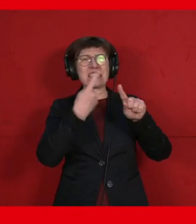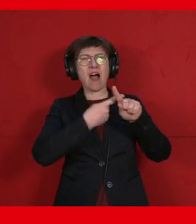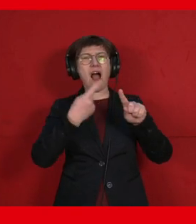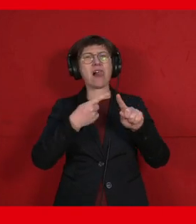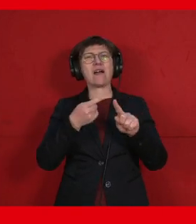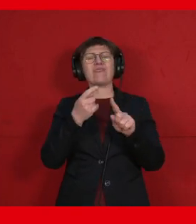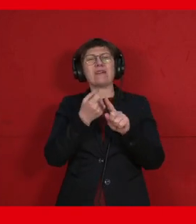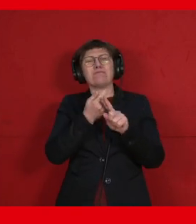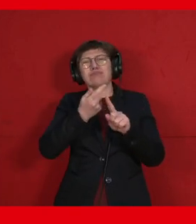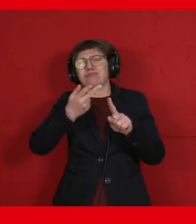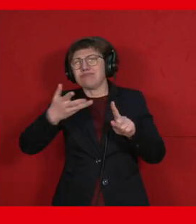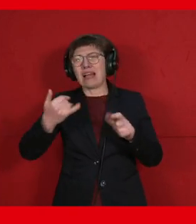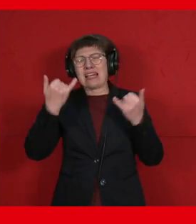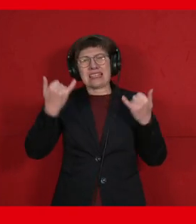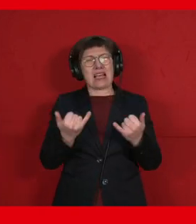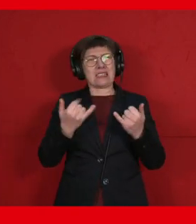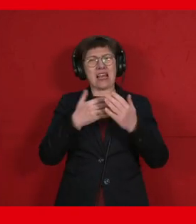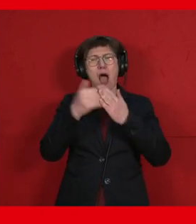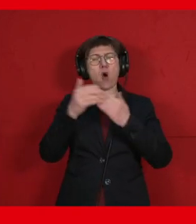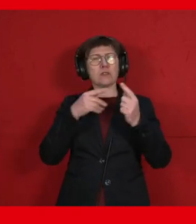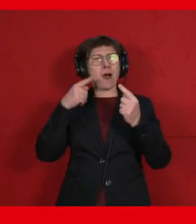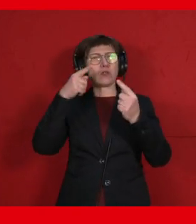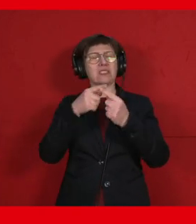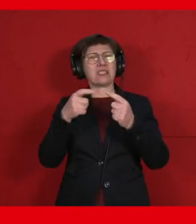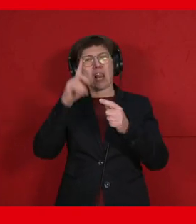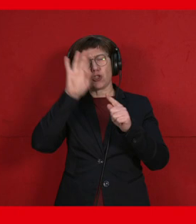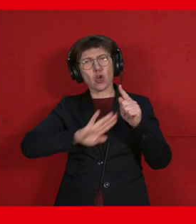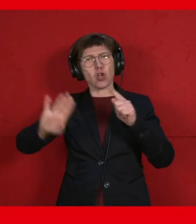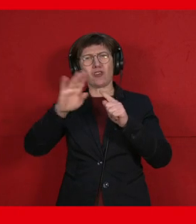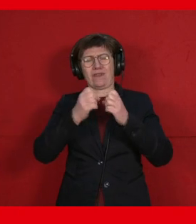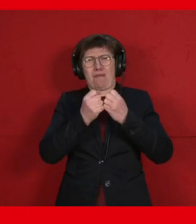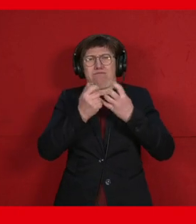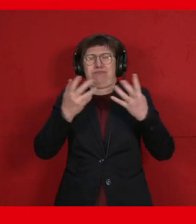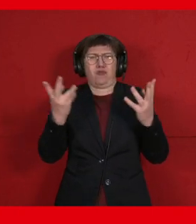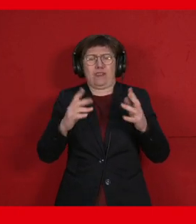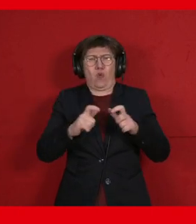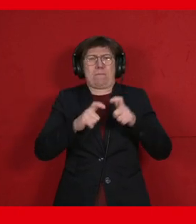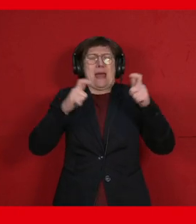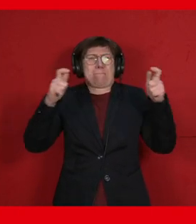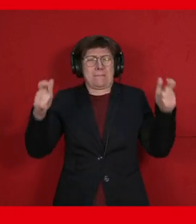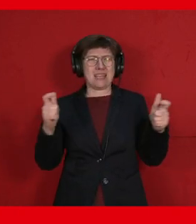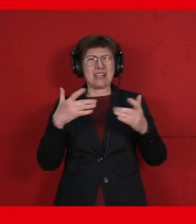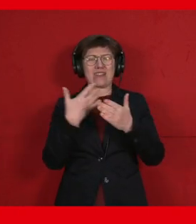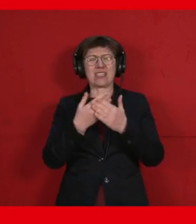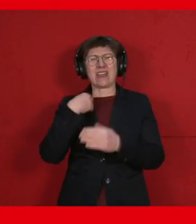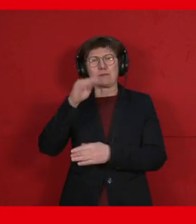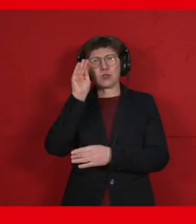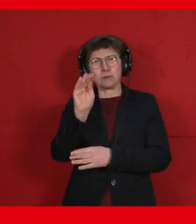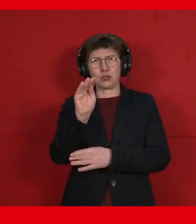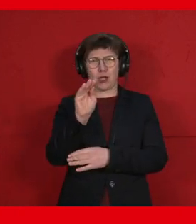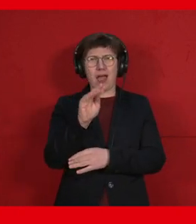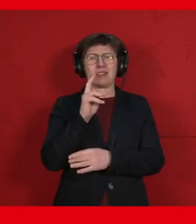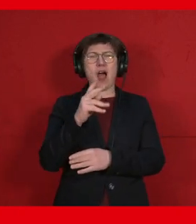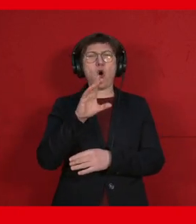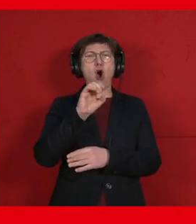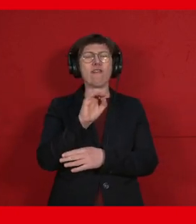die ein Vielfaches von den gegenwärtigen Ausbauzielen der Bundesrepublik Deutschland umfassen. Und deshalb muss man sagen, da sich auch